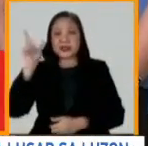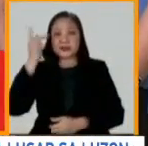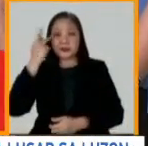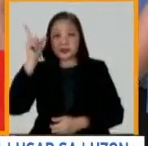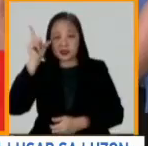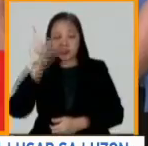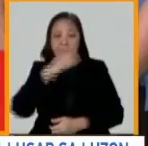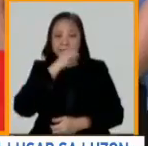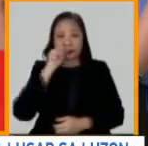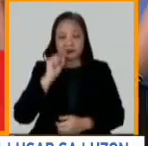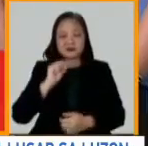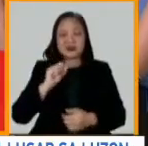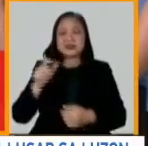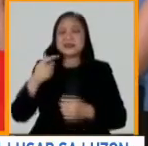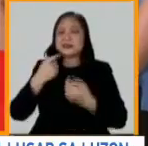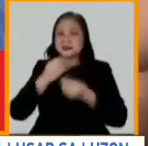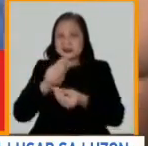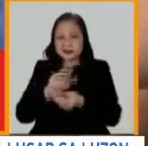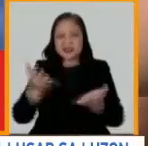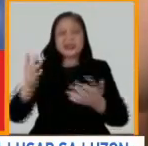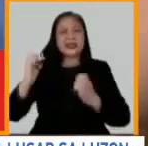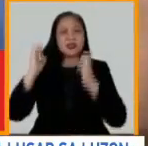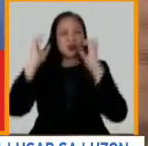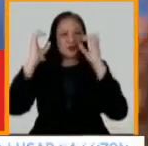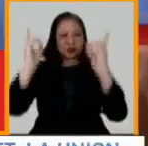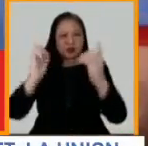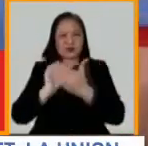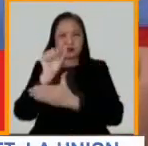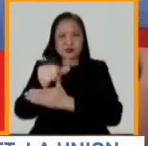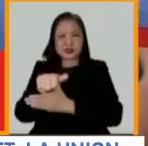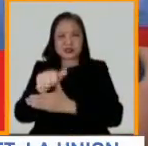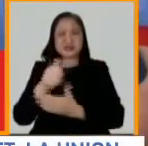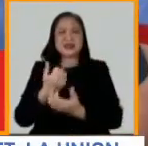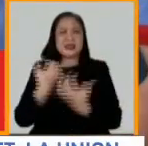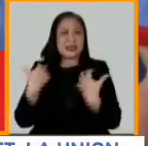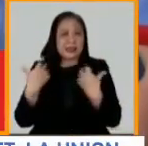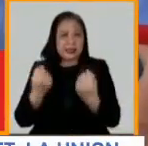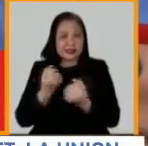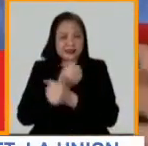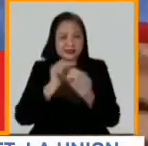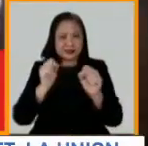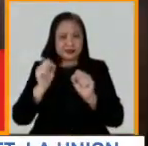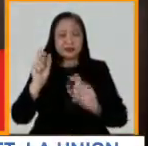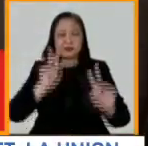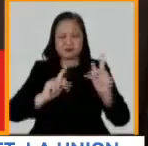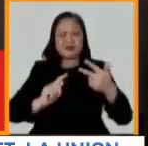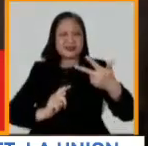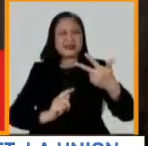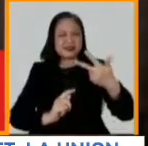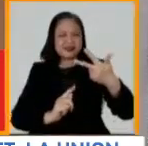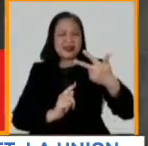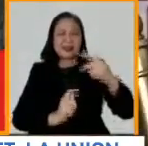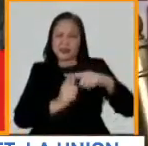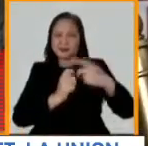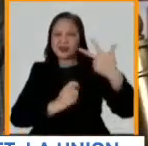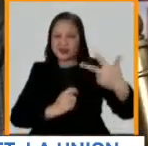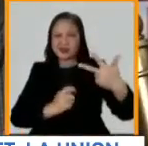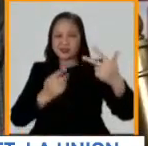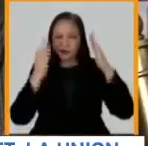edukasyon, agrikultura at kaligtasan ng publiko ang top 3 na pagtutuunan ng pansin ng magkatandem.